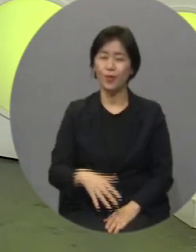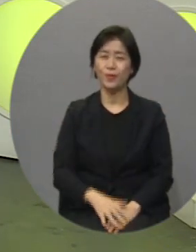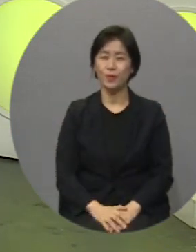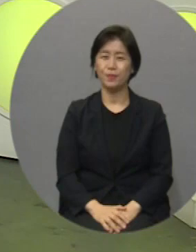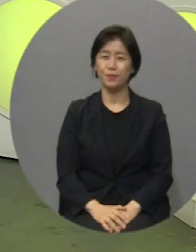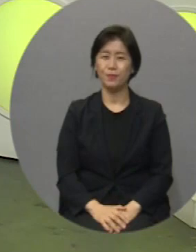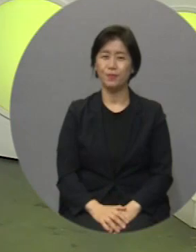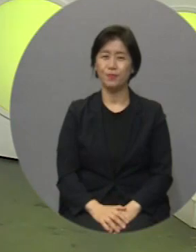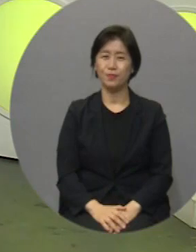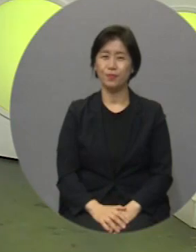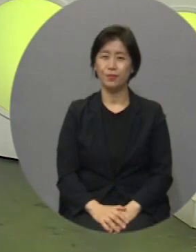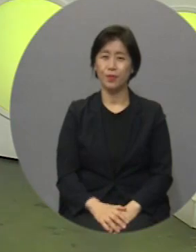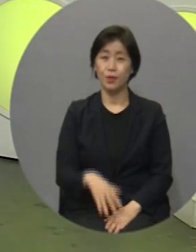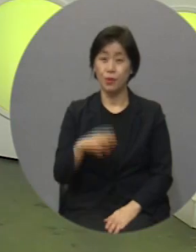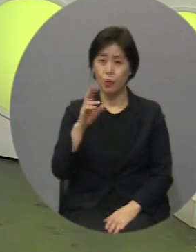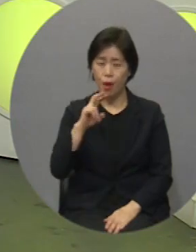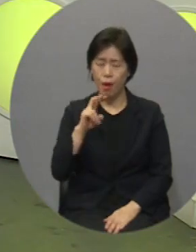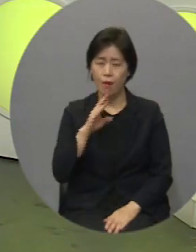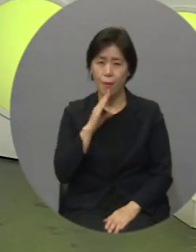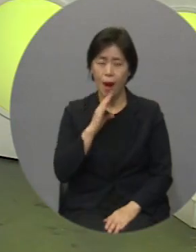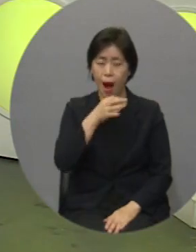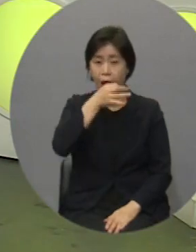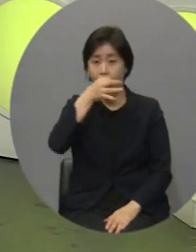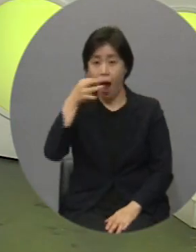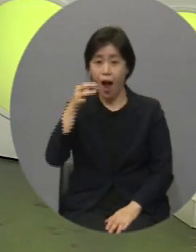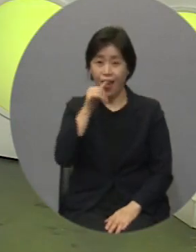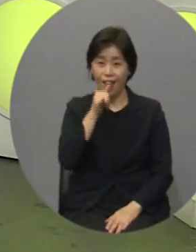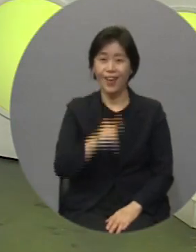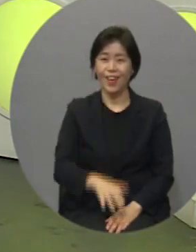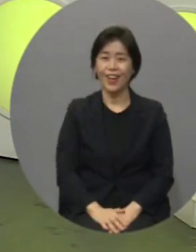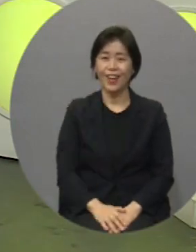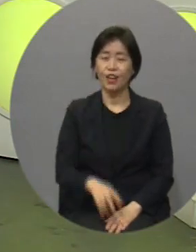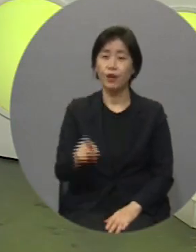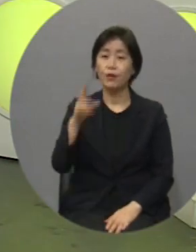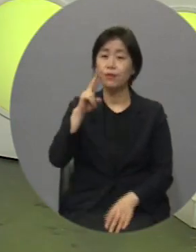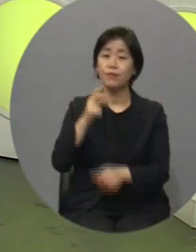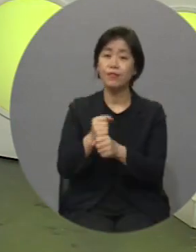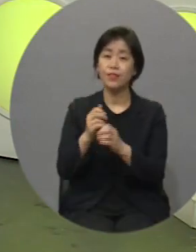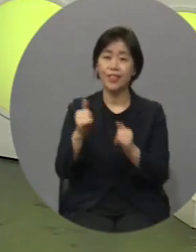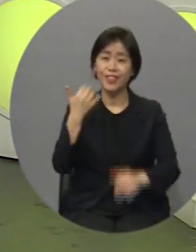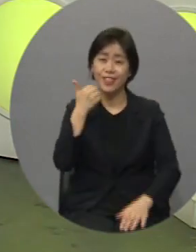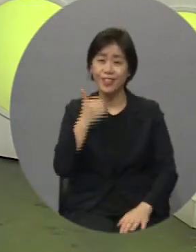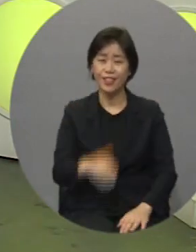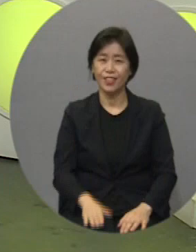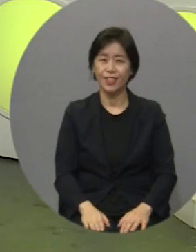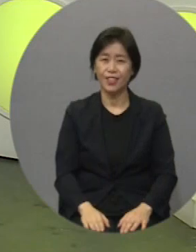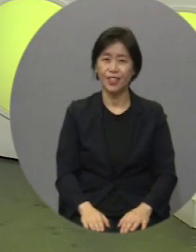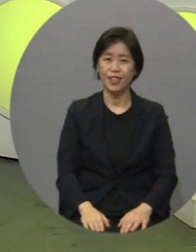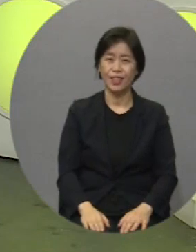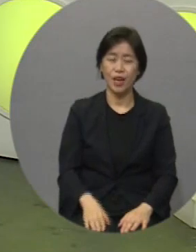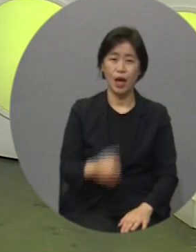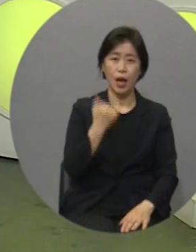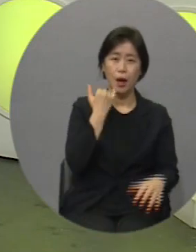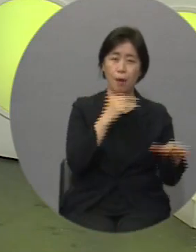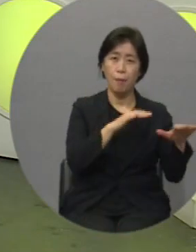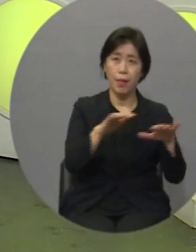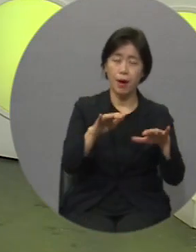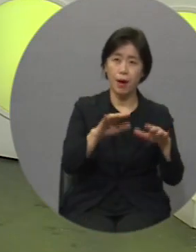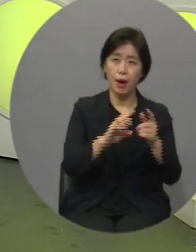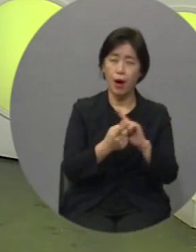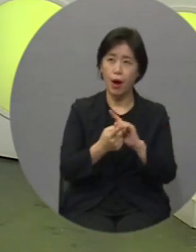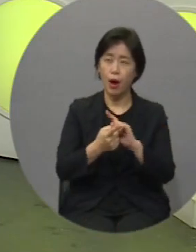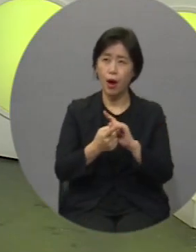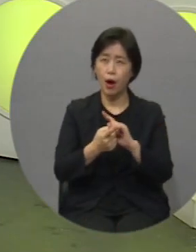와, 노래 진짜 신나네요. 이거 작곡자는 누구세요? 바다가 육지라면 네. 배우의